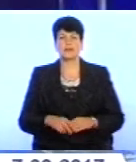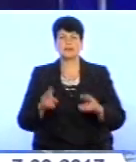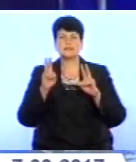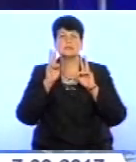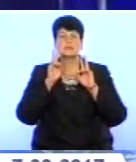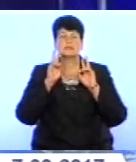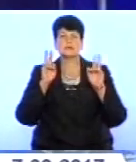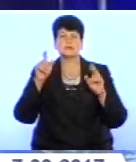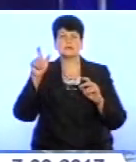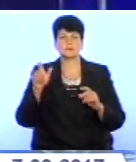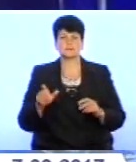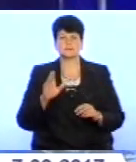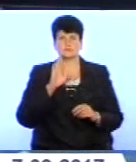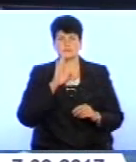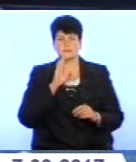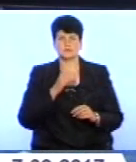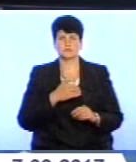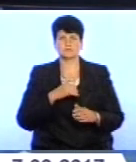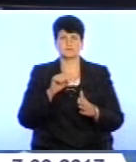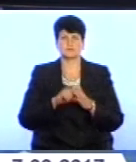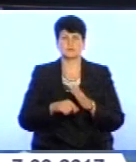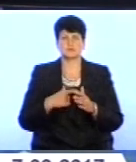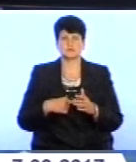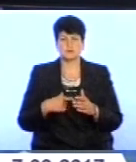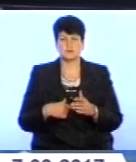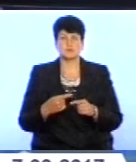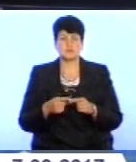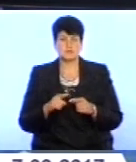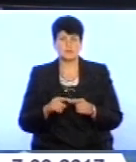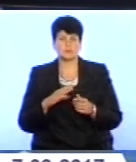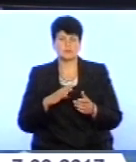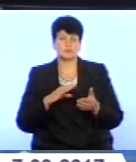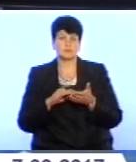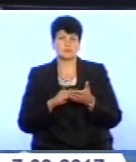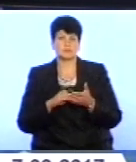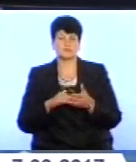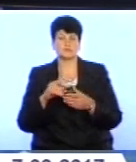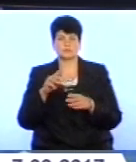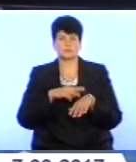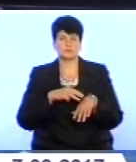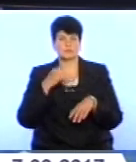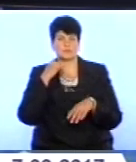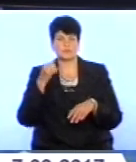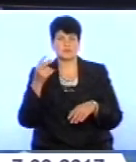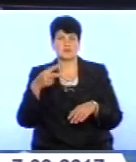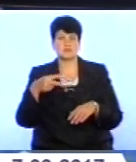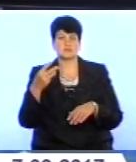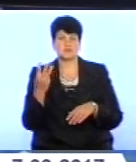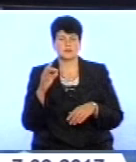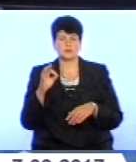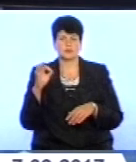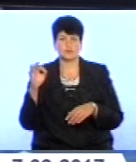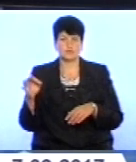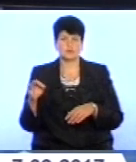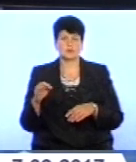Невідома намагається покінчити життя самогубством. Саме таке повідомлення надійшло на лінію 102 близько 23:00 від мешканців будинку на